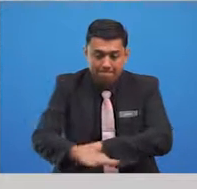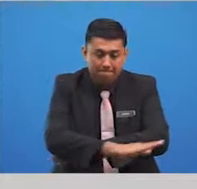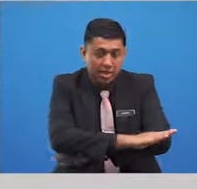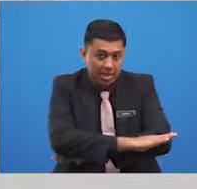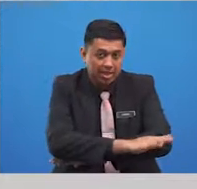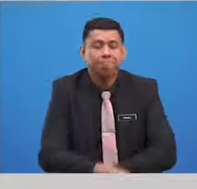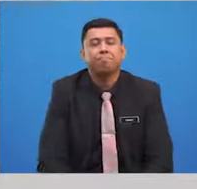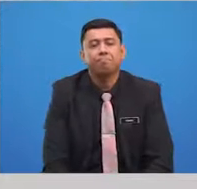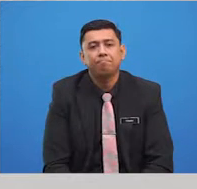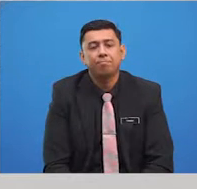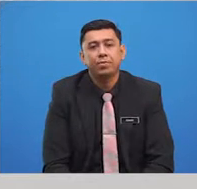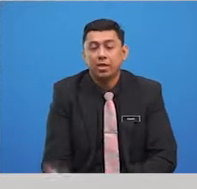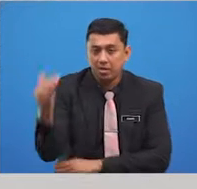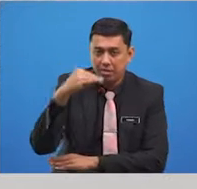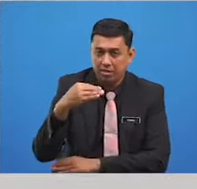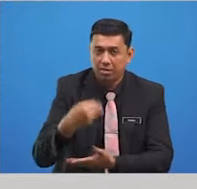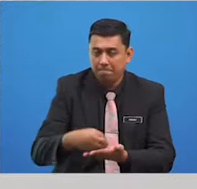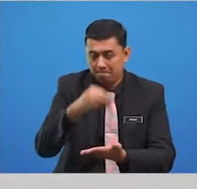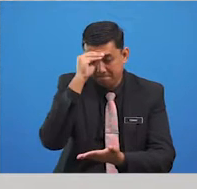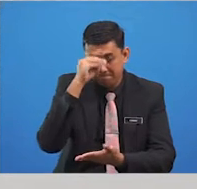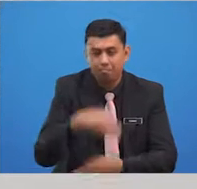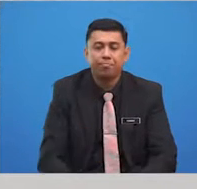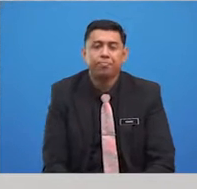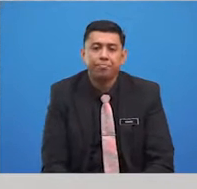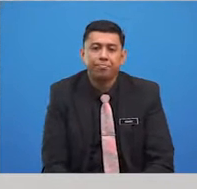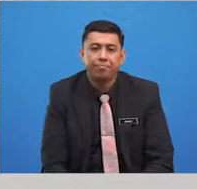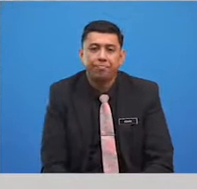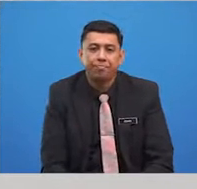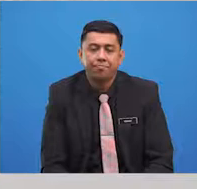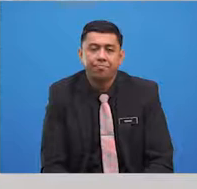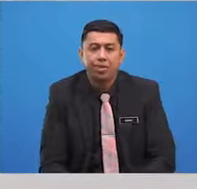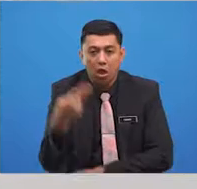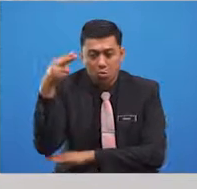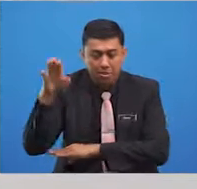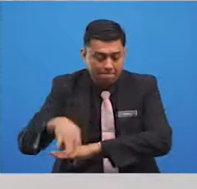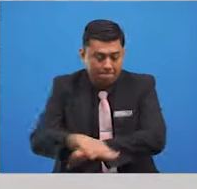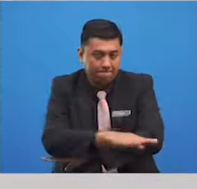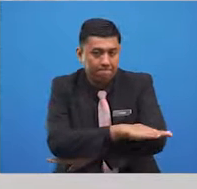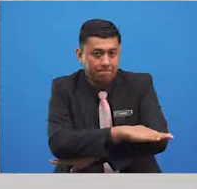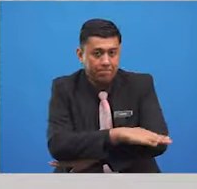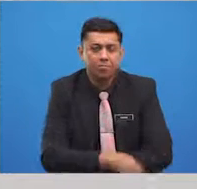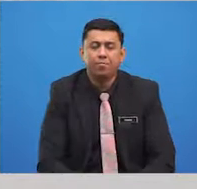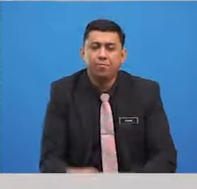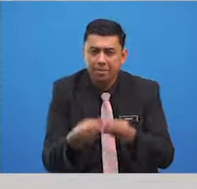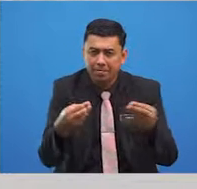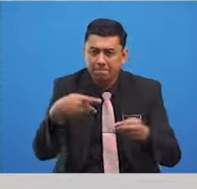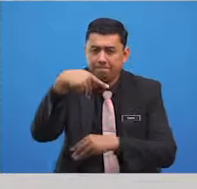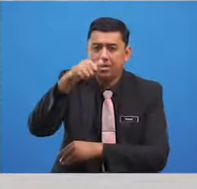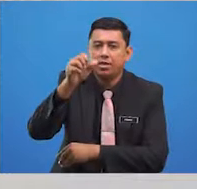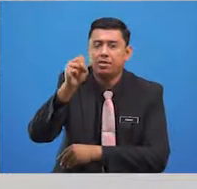Seterusnya, murid-murid, jom kita pelajari tentang hutan pantai. Hutan pantai tanahnya